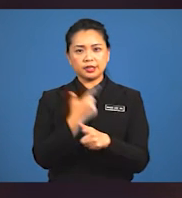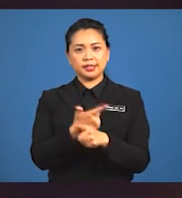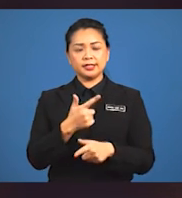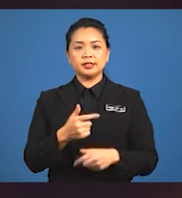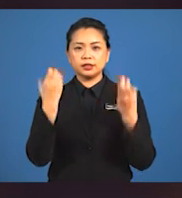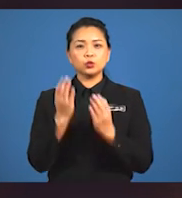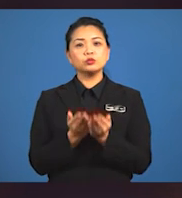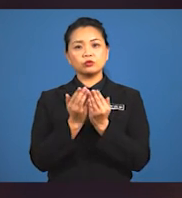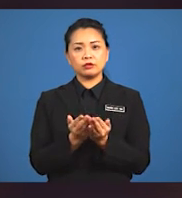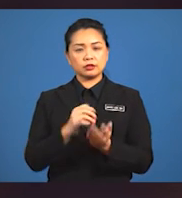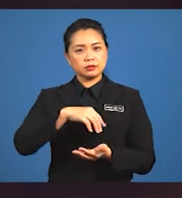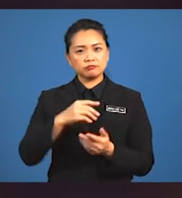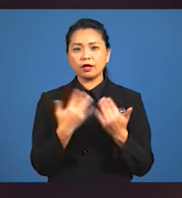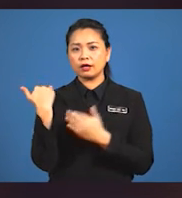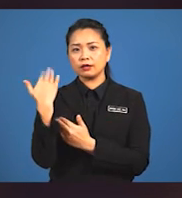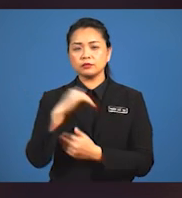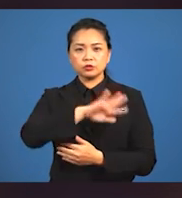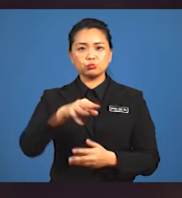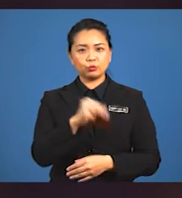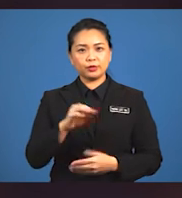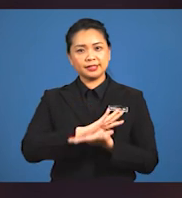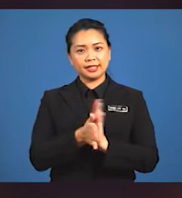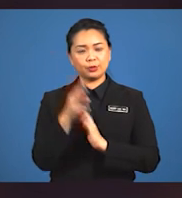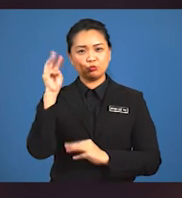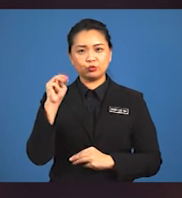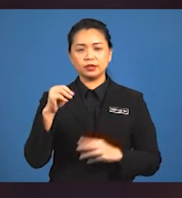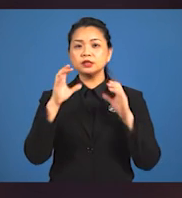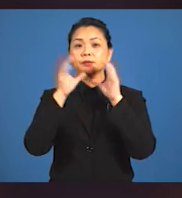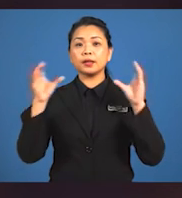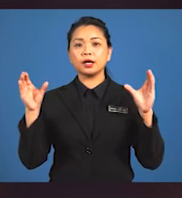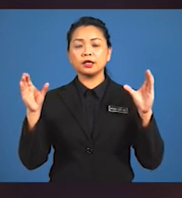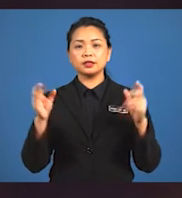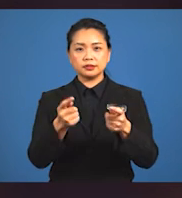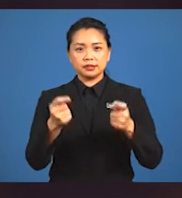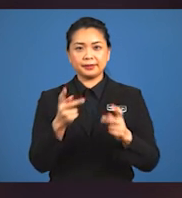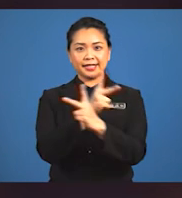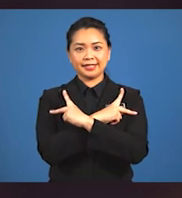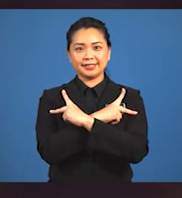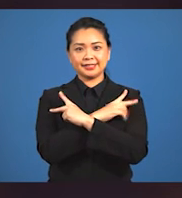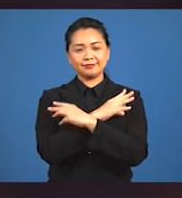Saya doakan semoga semua murid menjadi murid yang cemerlang.